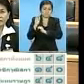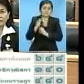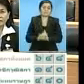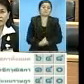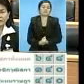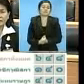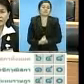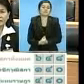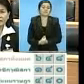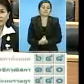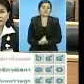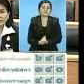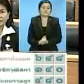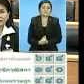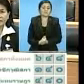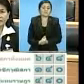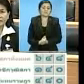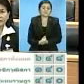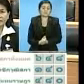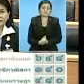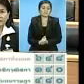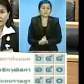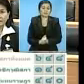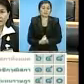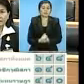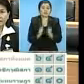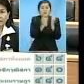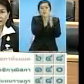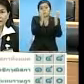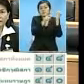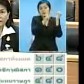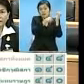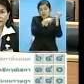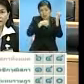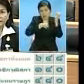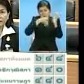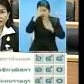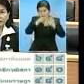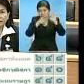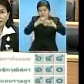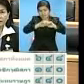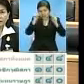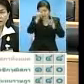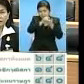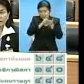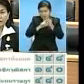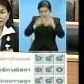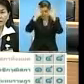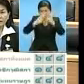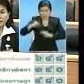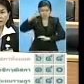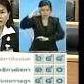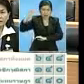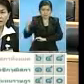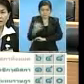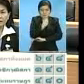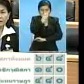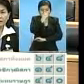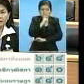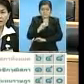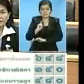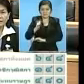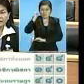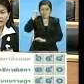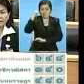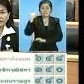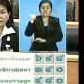กิดช่องว่างเพราะรัฐธรรมนูญฉบับนี้ต้องการจะเป็นประชาธิปไตยแต่แฝงเนื้อหาของเผด็จการเอาไว้เราจึงเรียกว่ารัฐธ